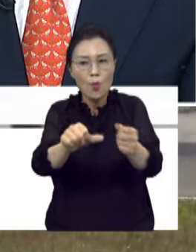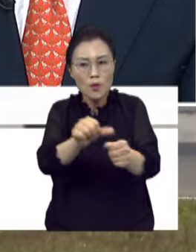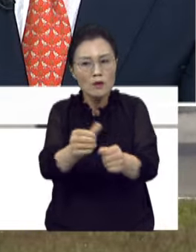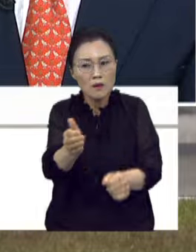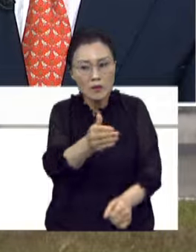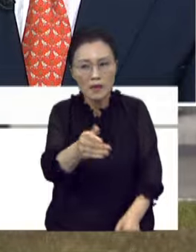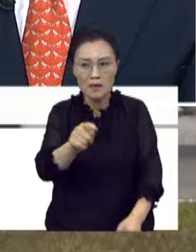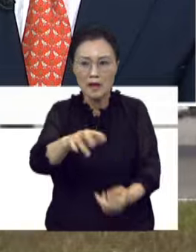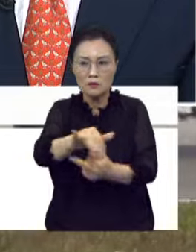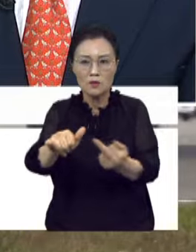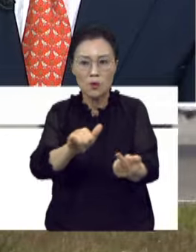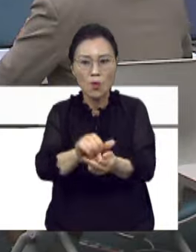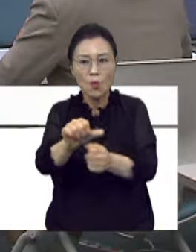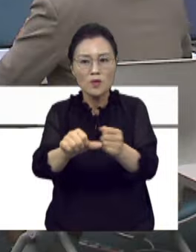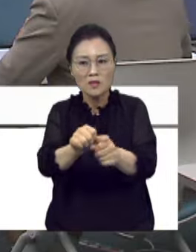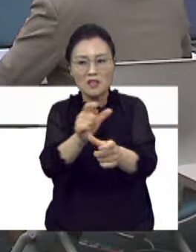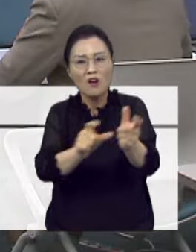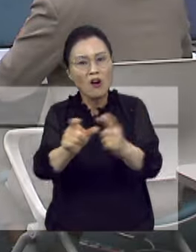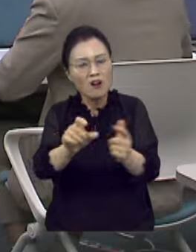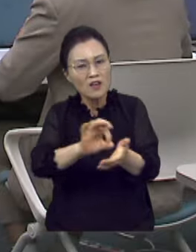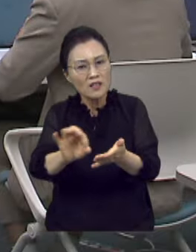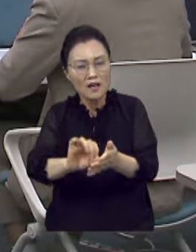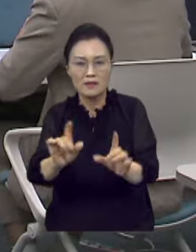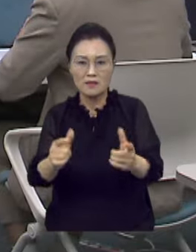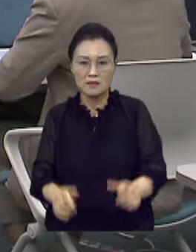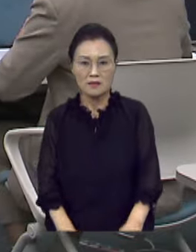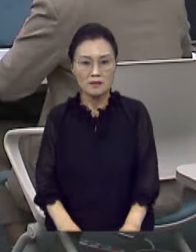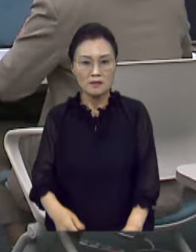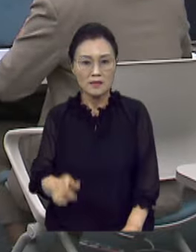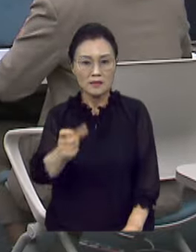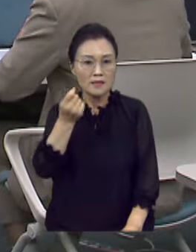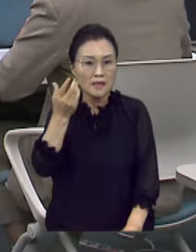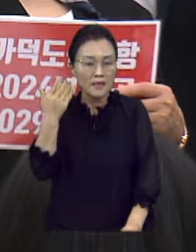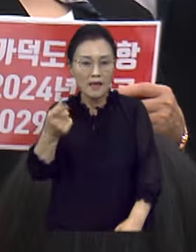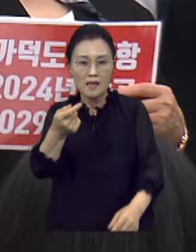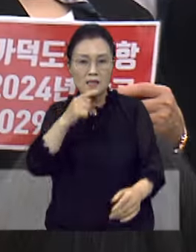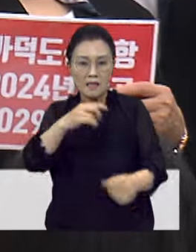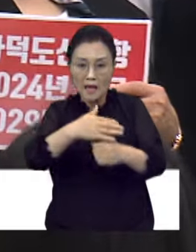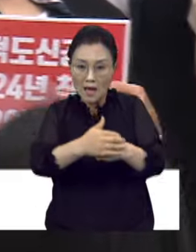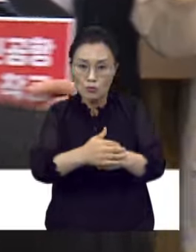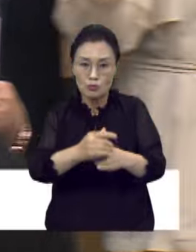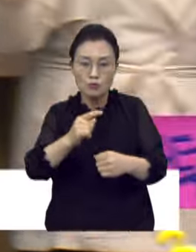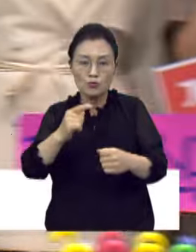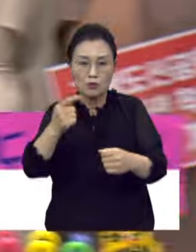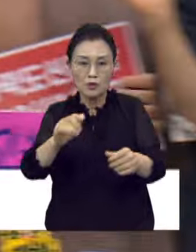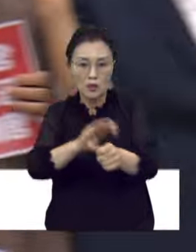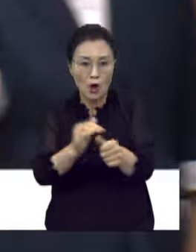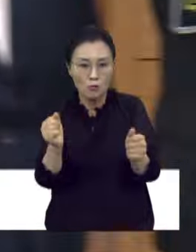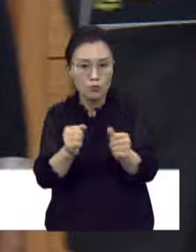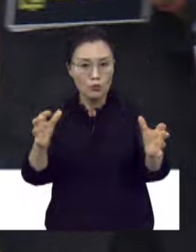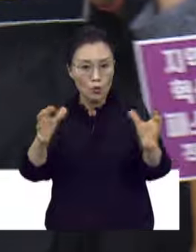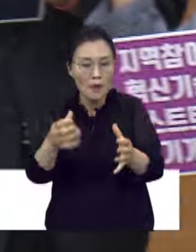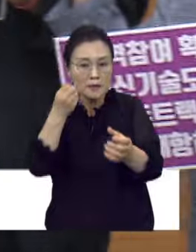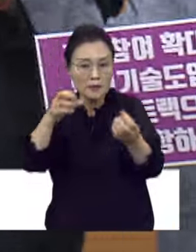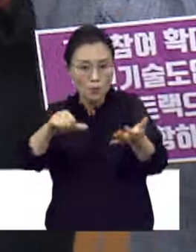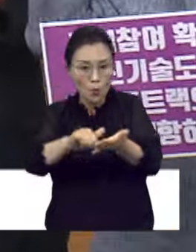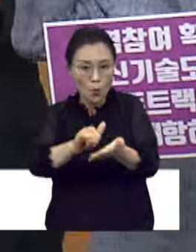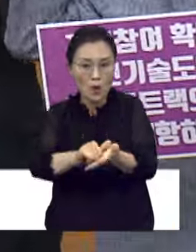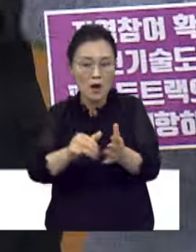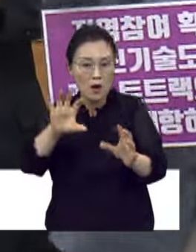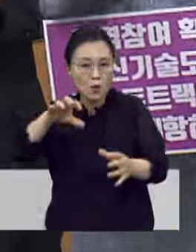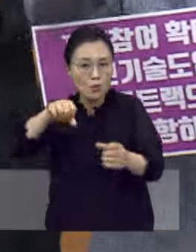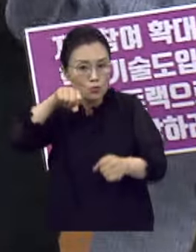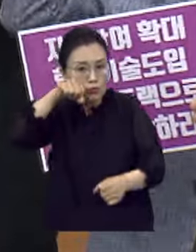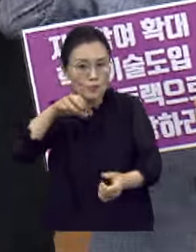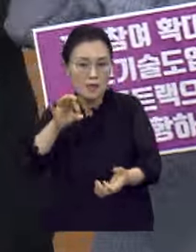걸린다이 하는 건 아니라고 지난달 TK 정치권이 대구경북 통합신공항에 대해 국비지원 의무와 법정까지